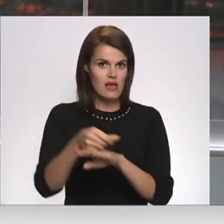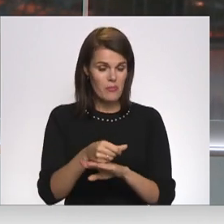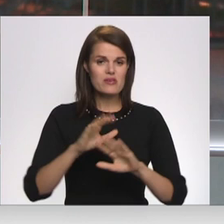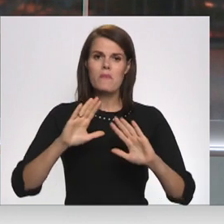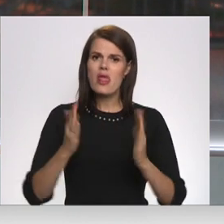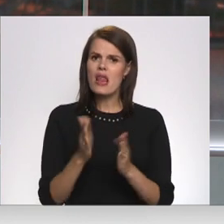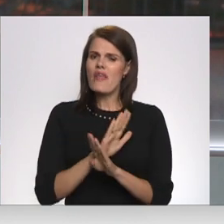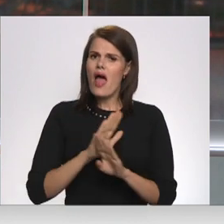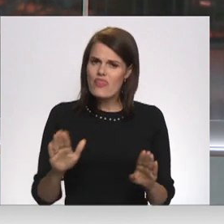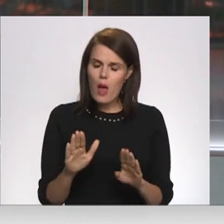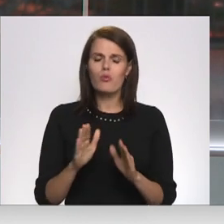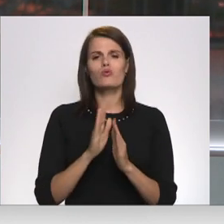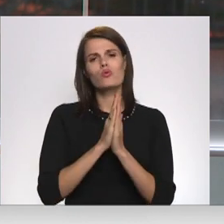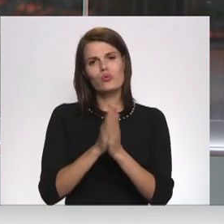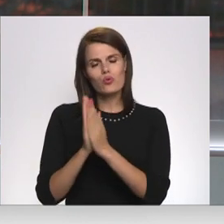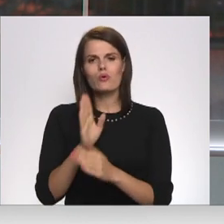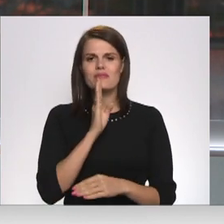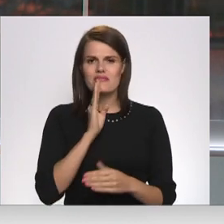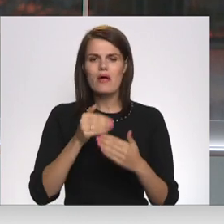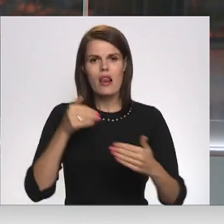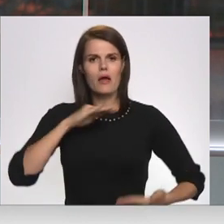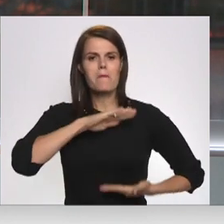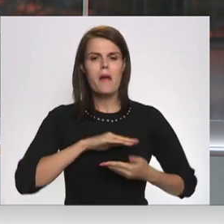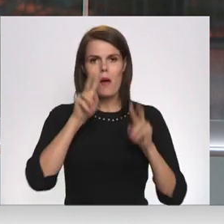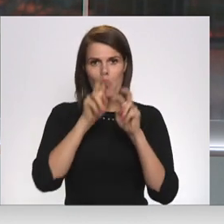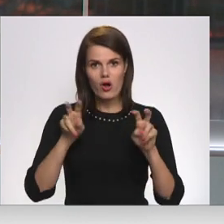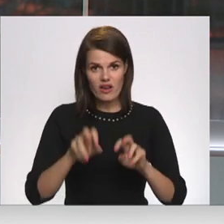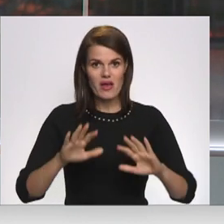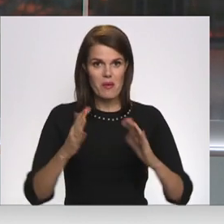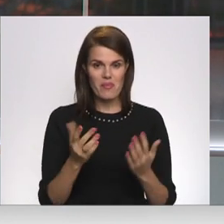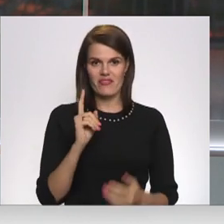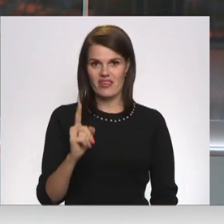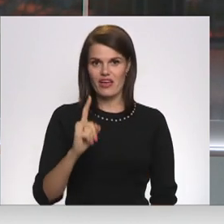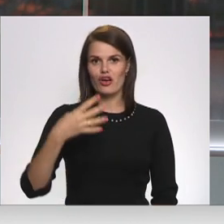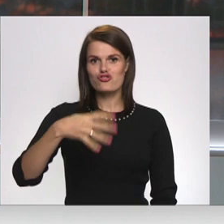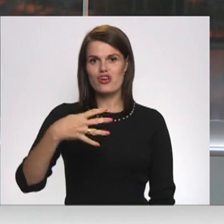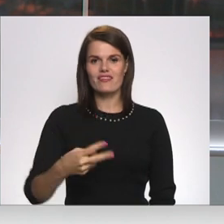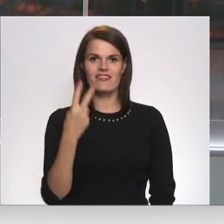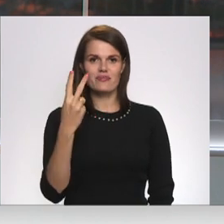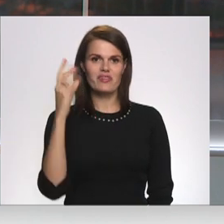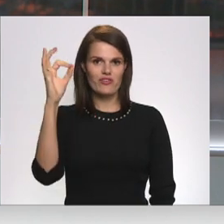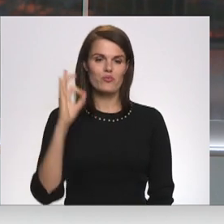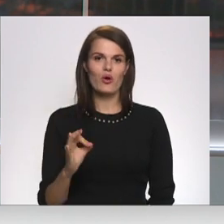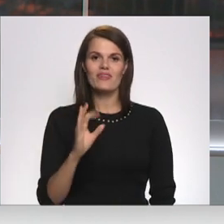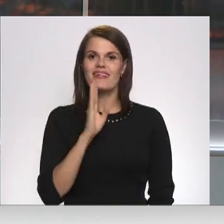veikt mamogrāfijas izmeklējumu. Tam pagaidām gan atsaucas tikai 42% uzaicināto